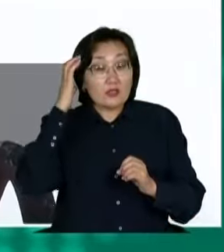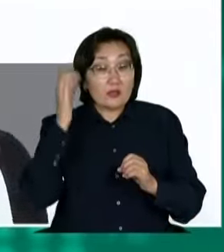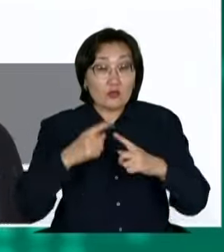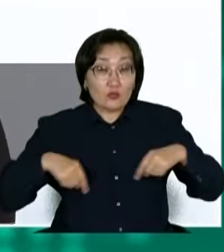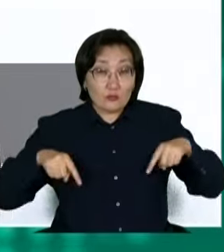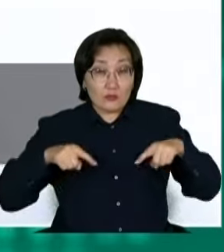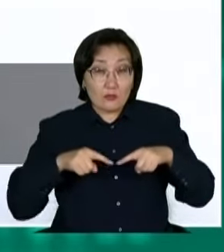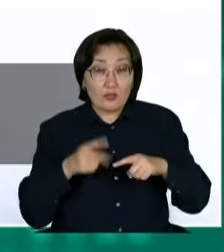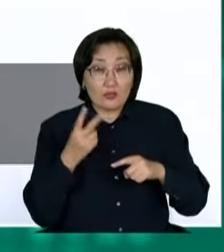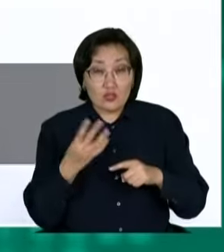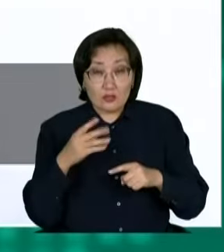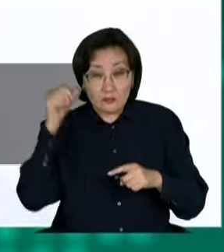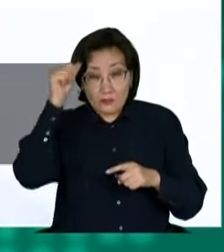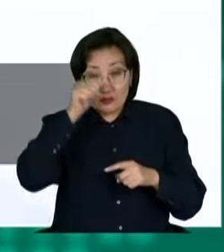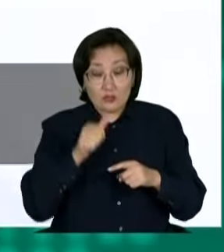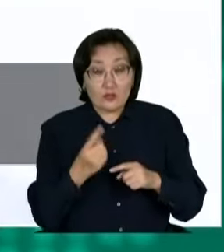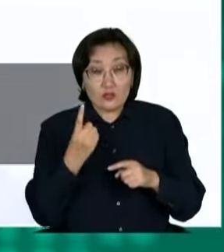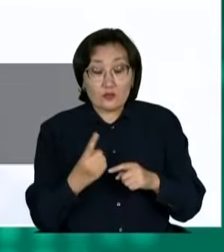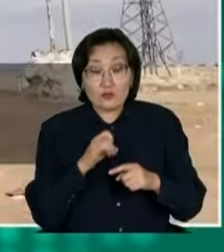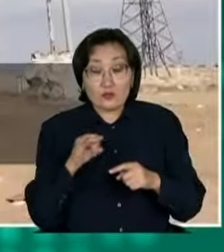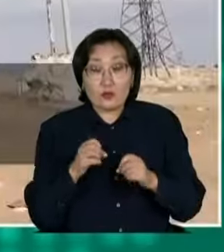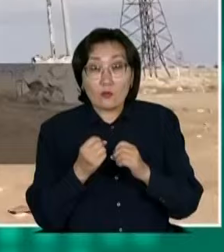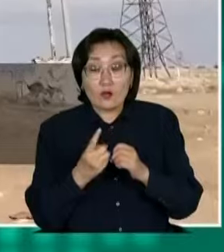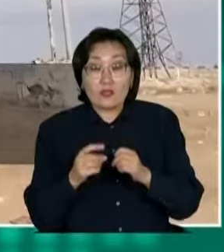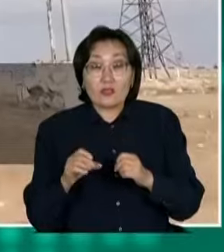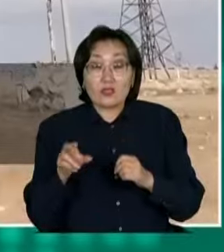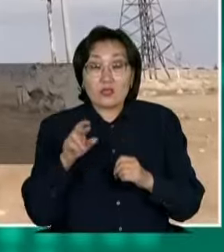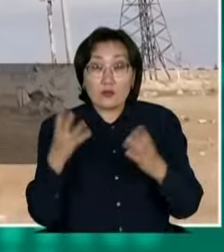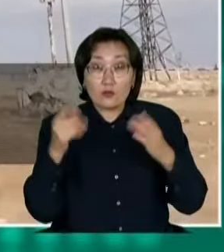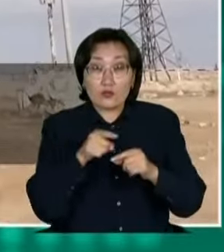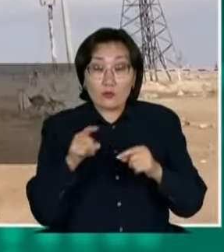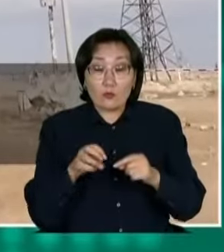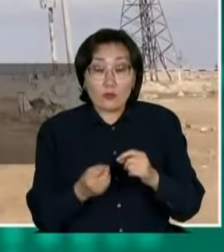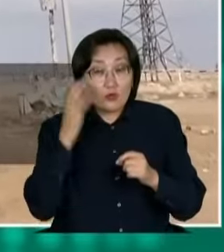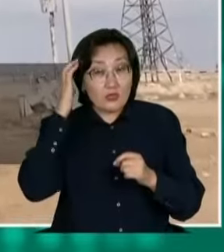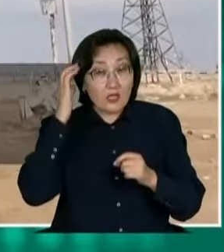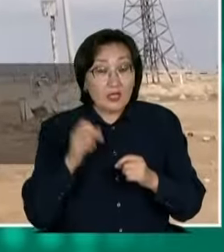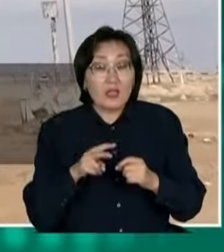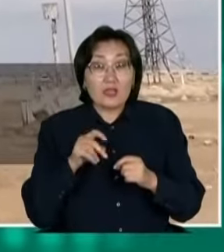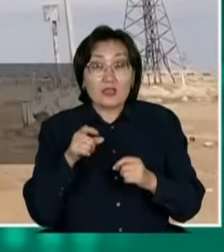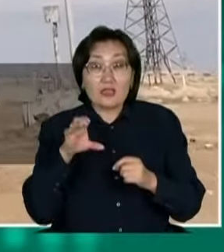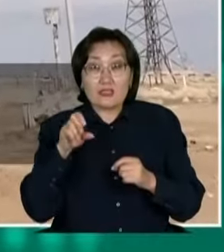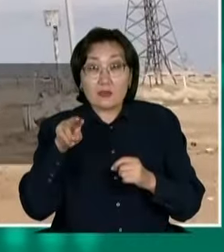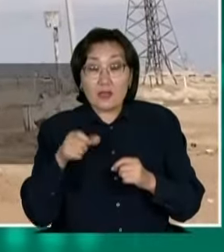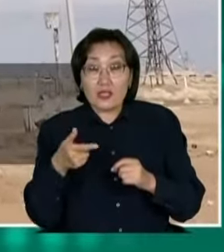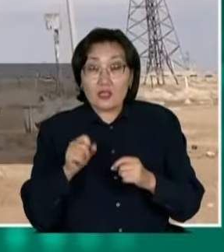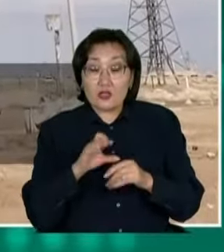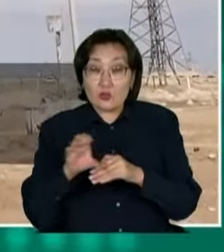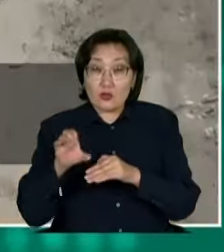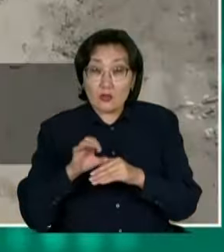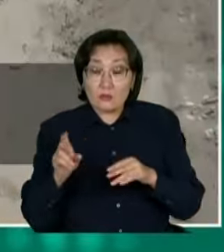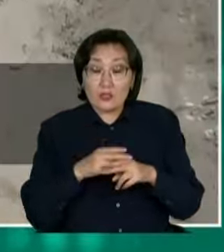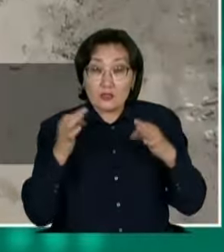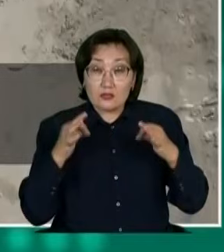серіктестігі 2024 жылдың 1-ші және 11-ші қаңтар аралығында мұнай және ілеспе газ өндіруді рұқсатсыз жүзеге